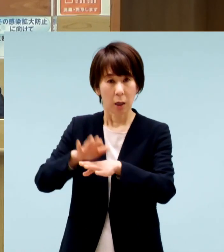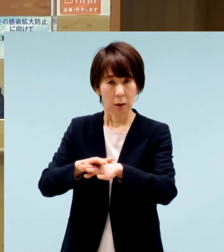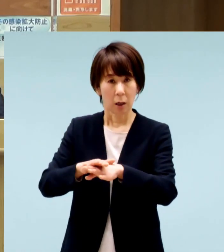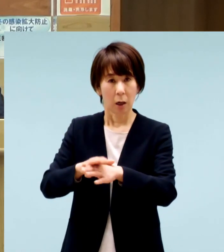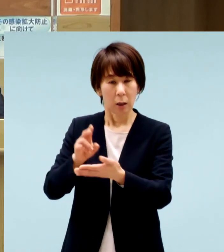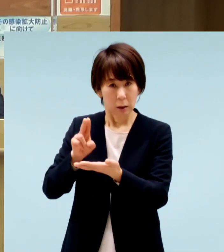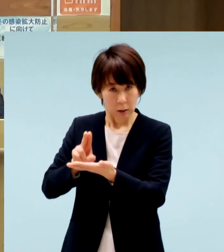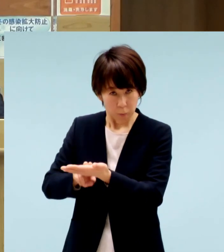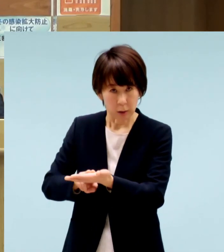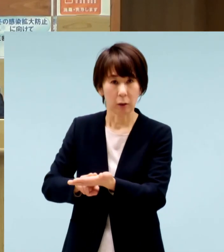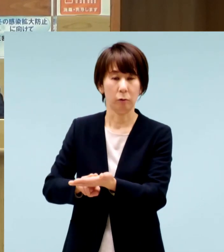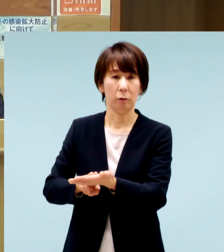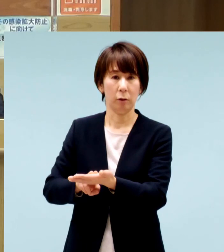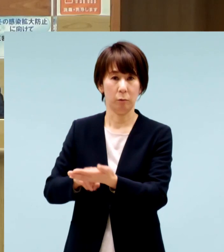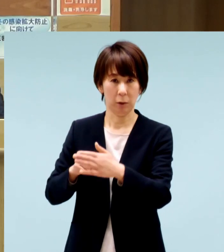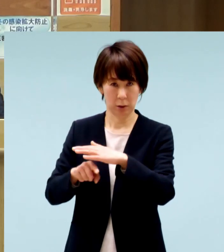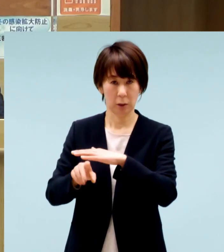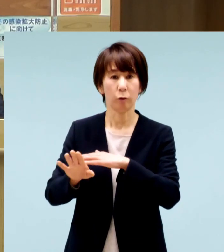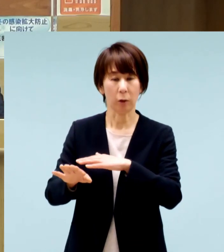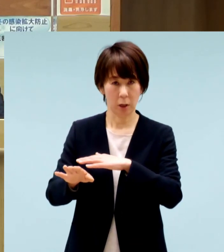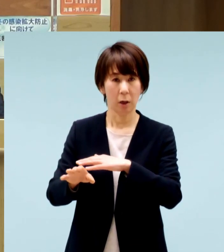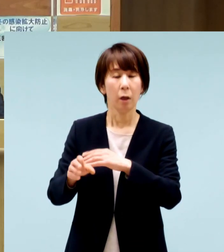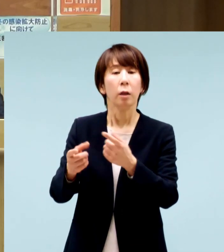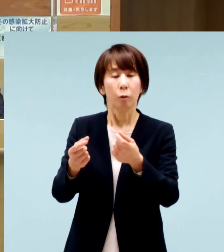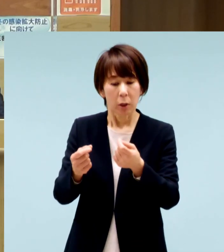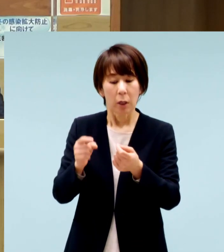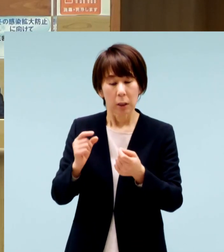まあ、そこをしっかりお示しをして、